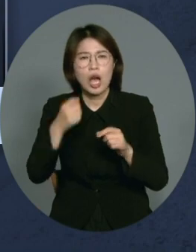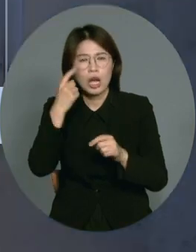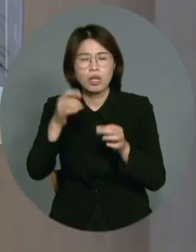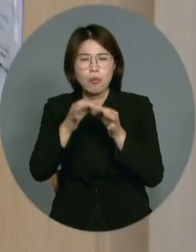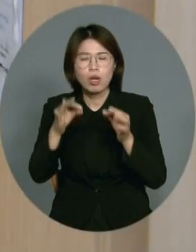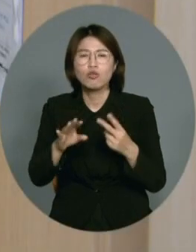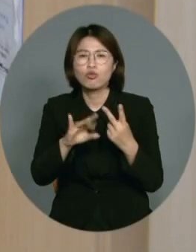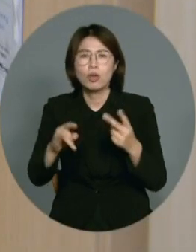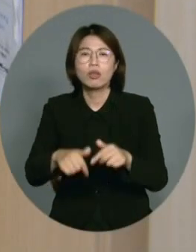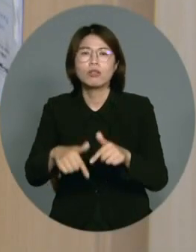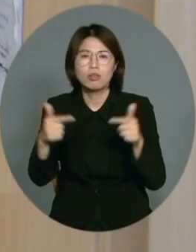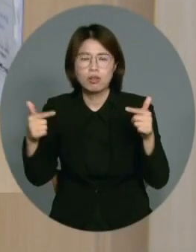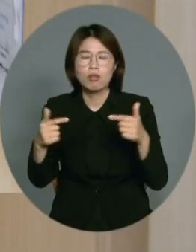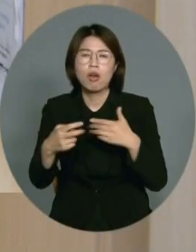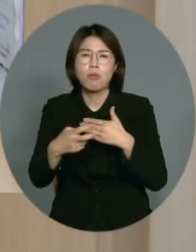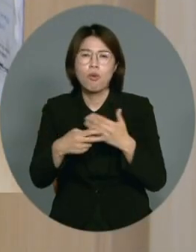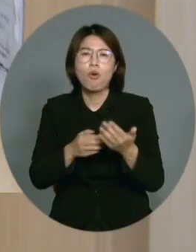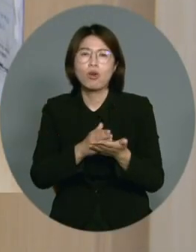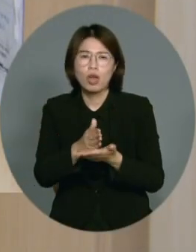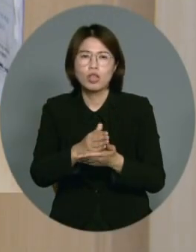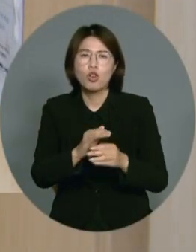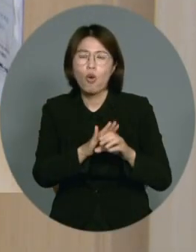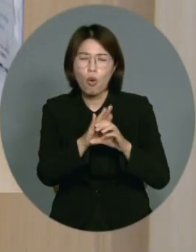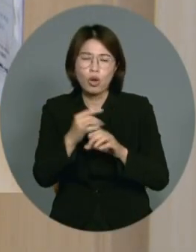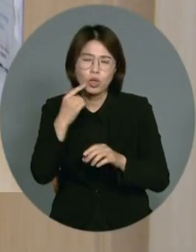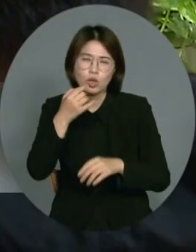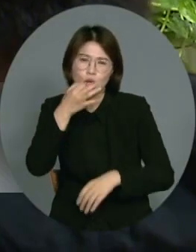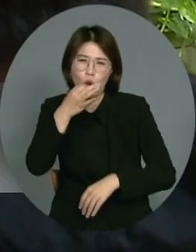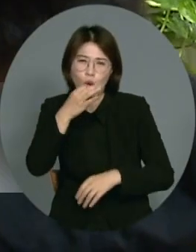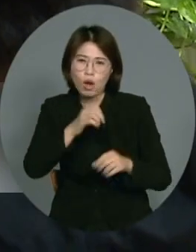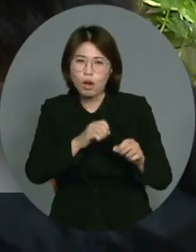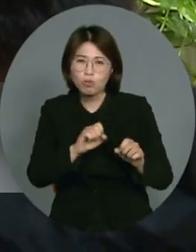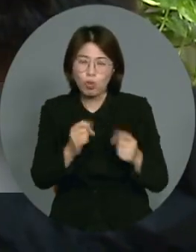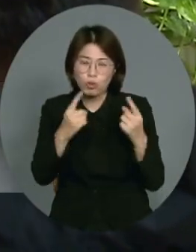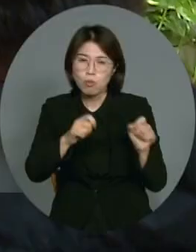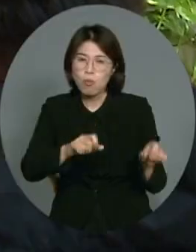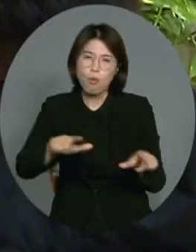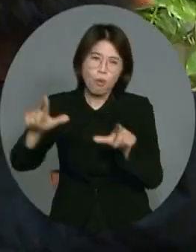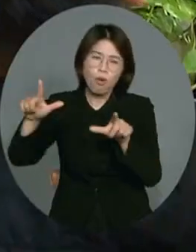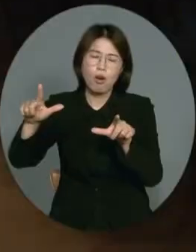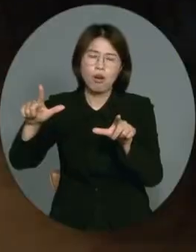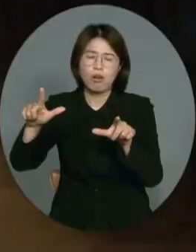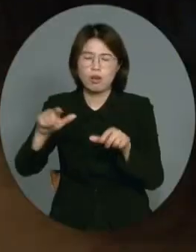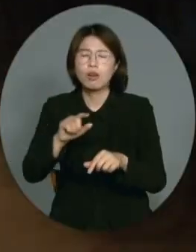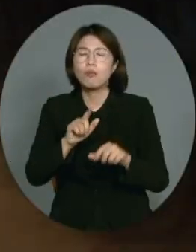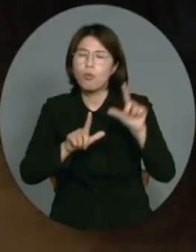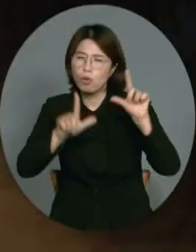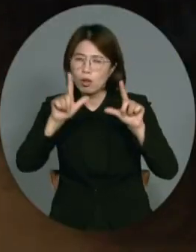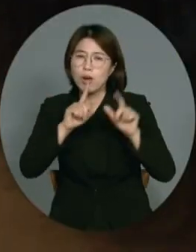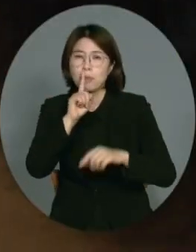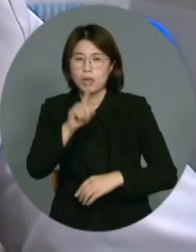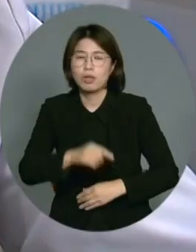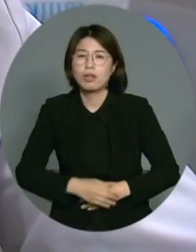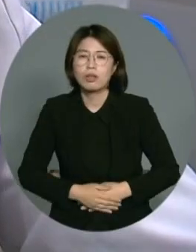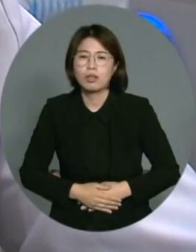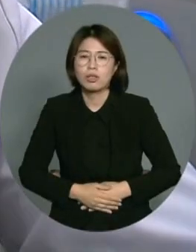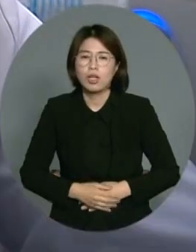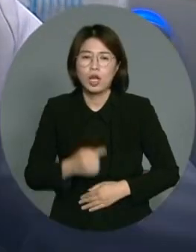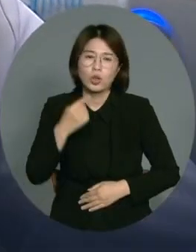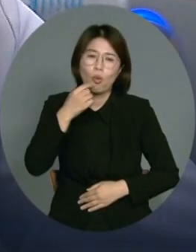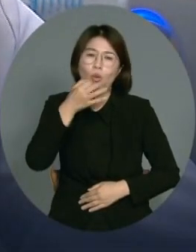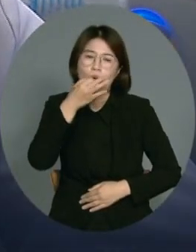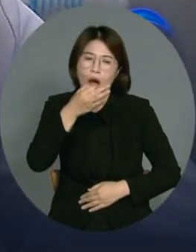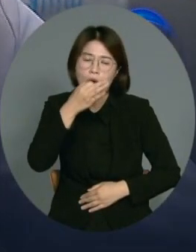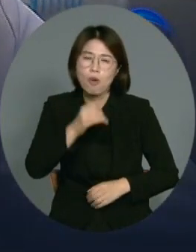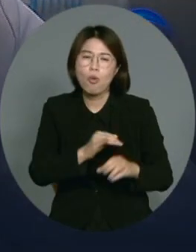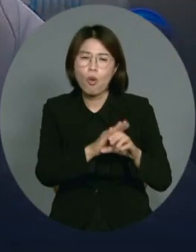있습니다 의료계는 코로나와 독감이 동시에 유행하는 트윈데믹이 본격화 하고 있다고 말하고 있습니다 독감이나